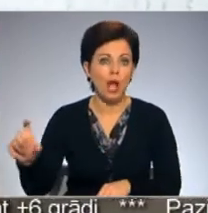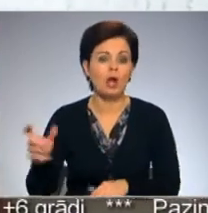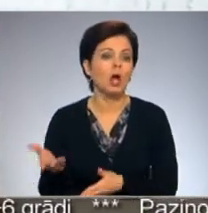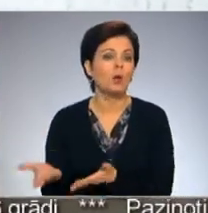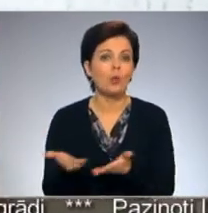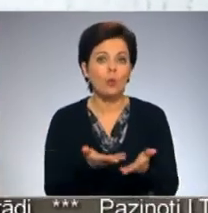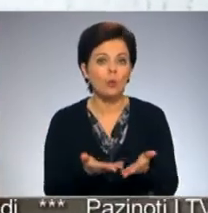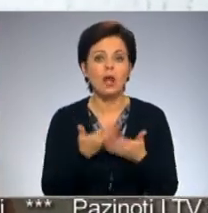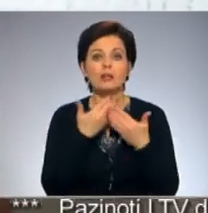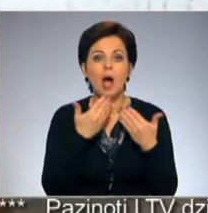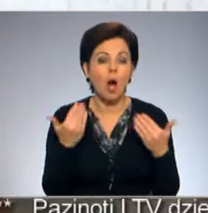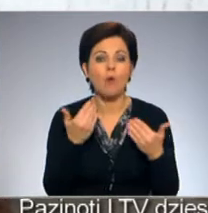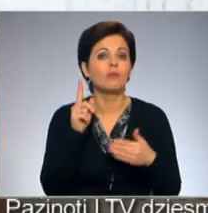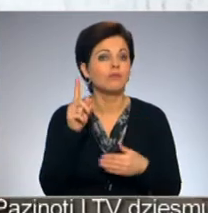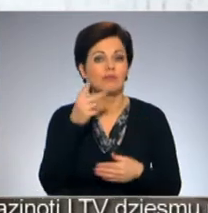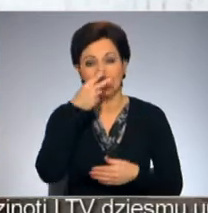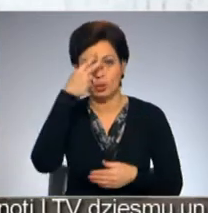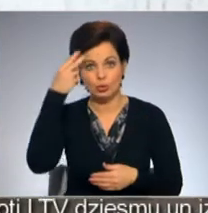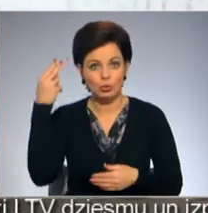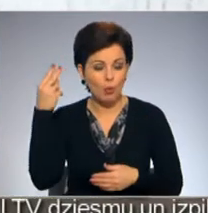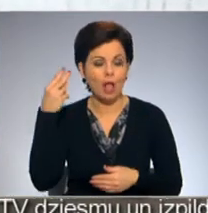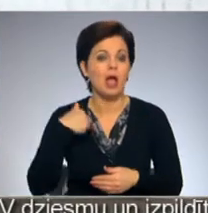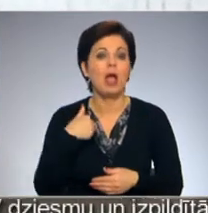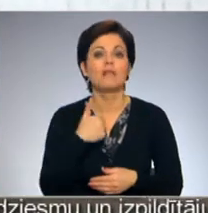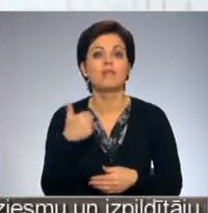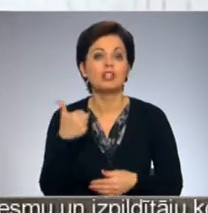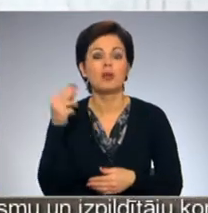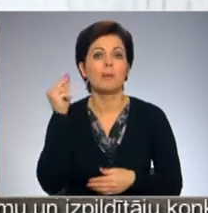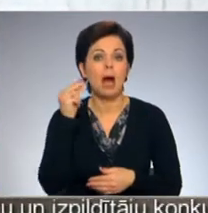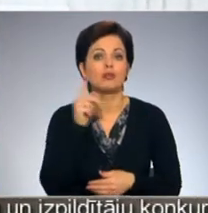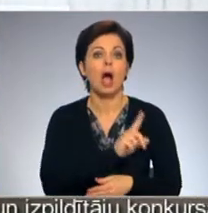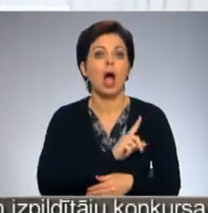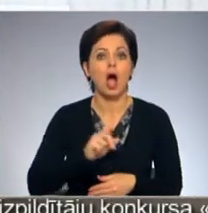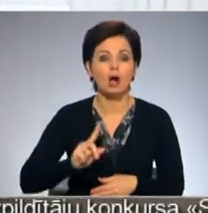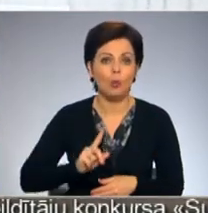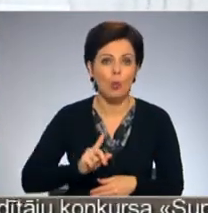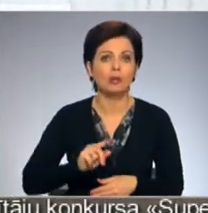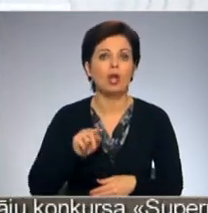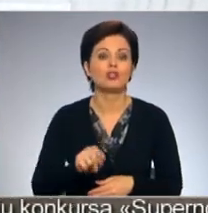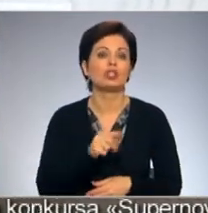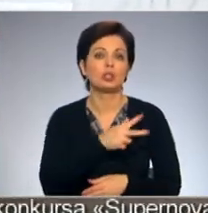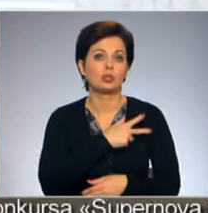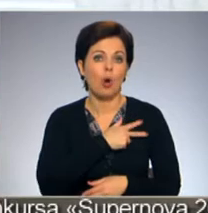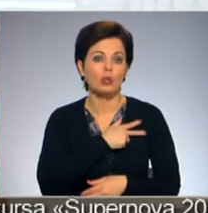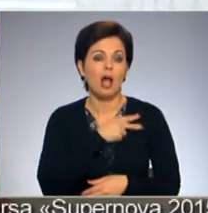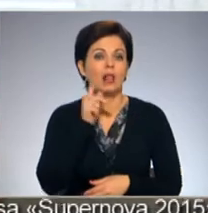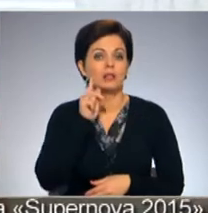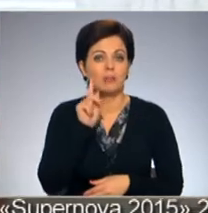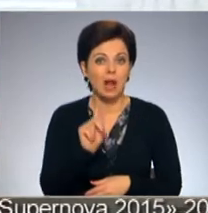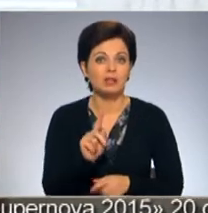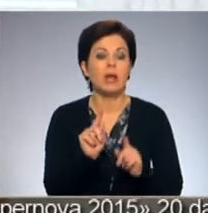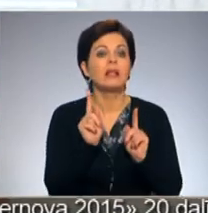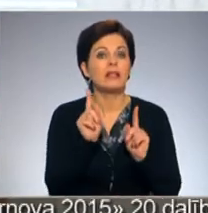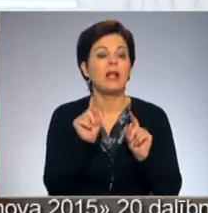kura nav vidusskola. Viņš mācās arodu, viņš mācās šīs sociālās prasmes, un